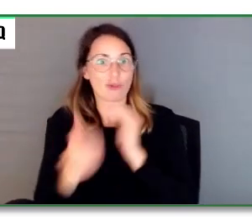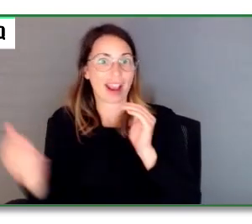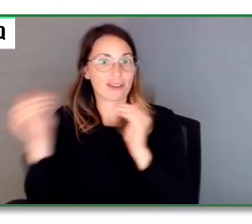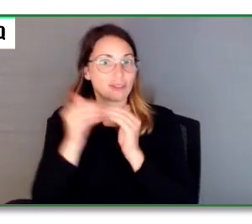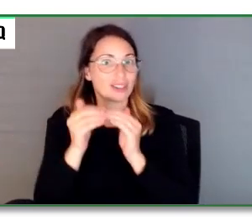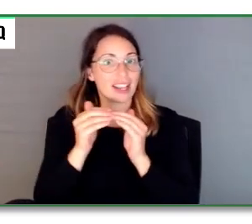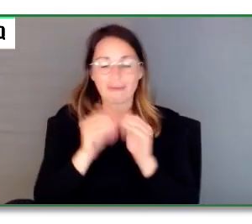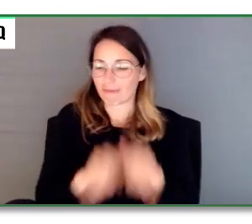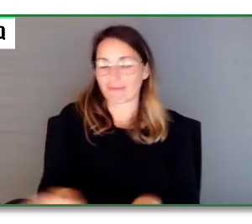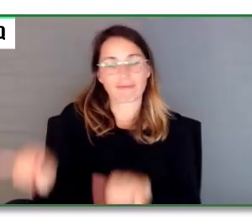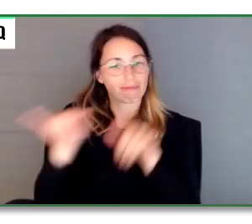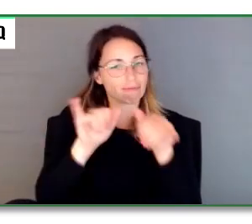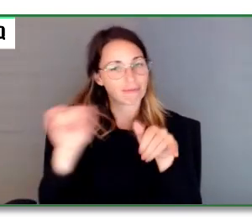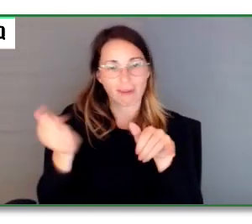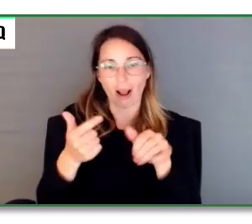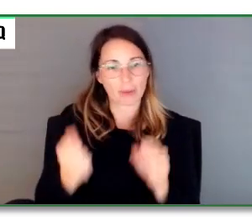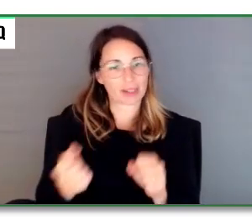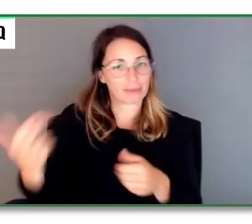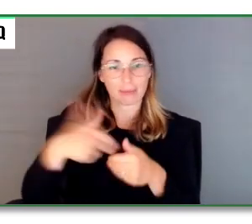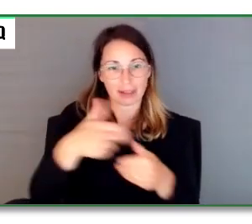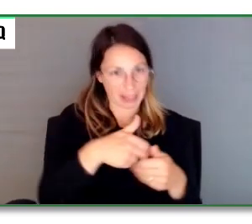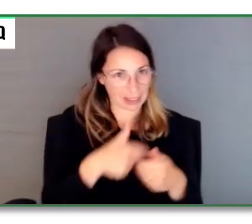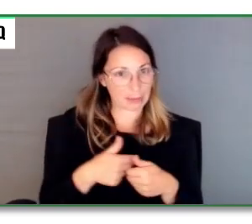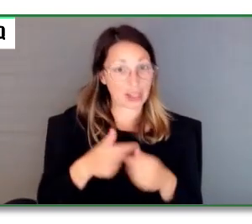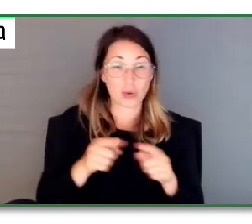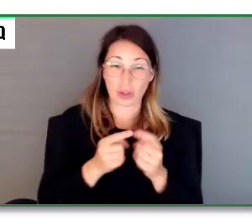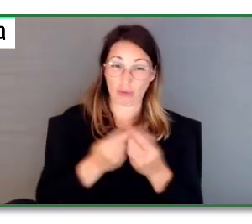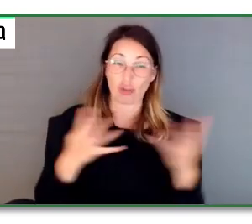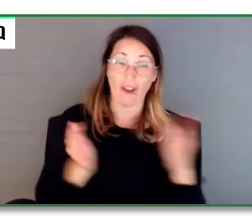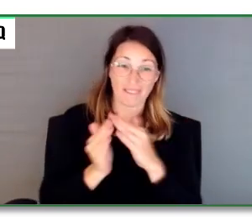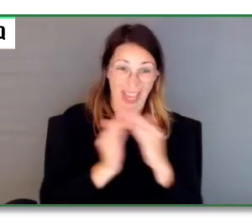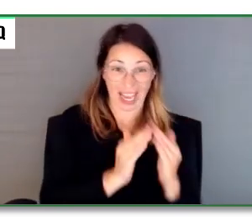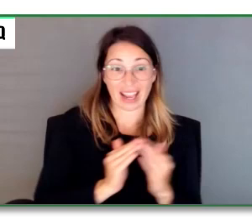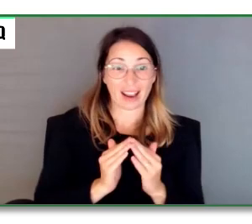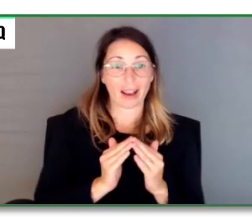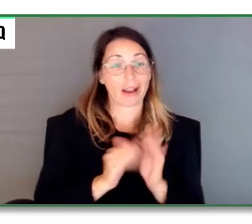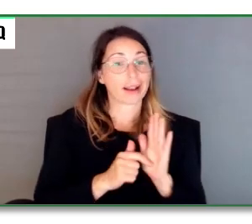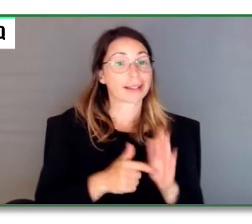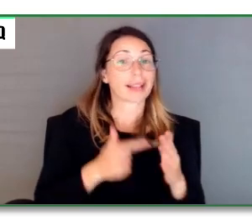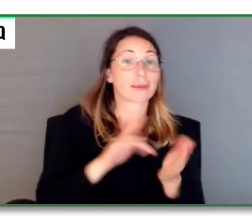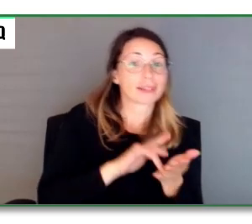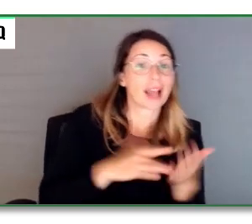De nombreuses municipalités, centres de loisirs, services de parc